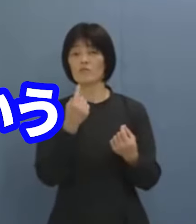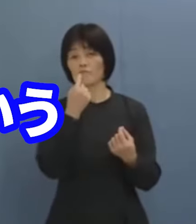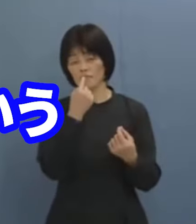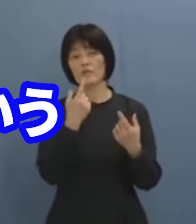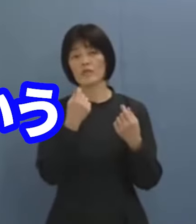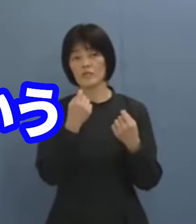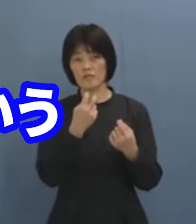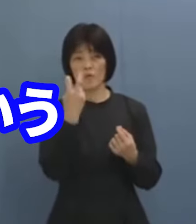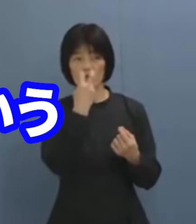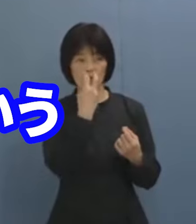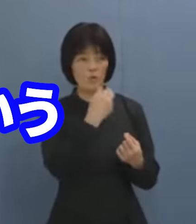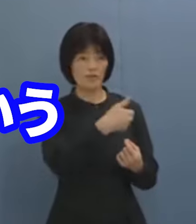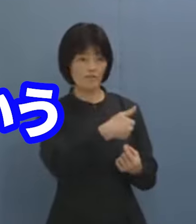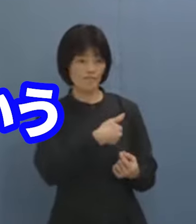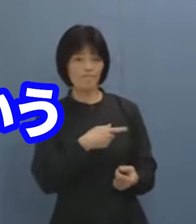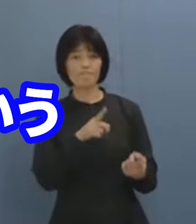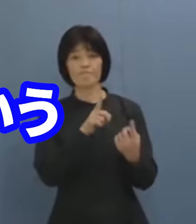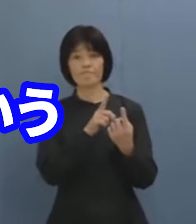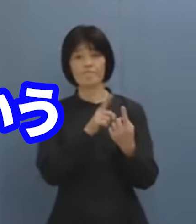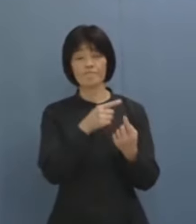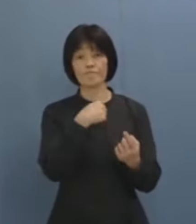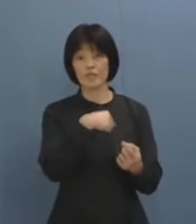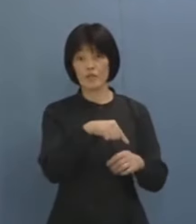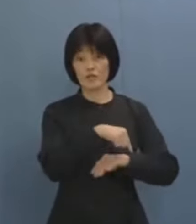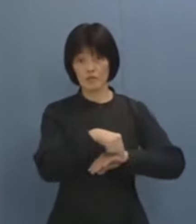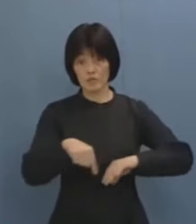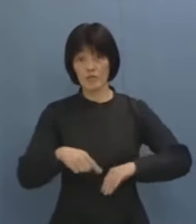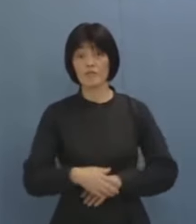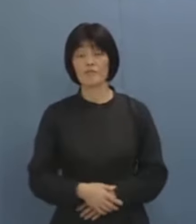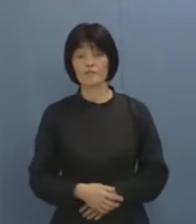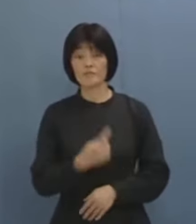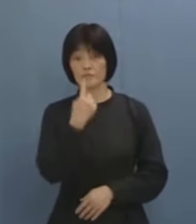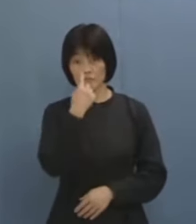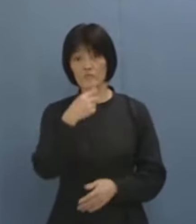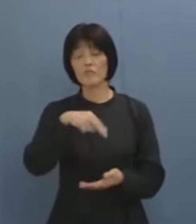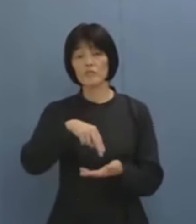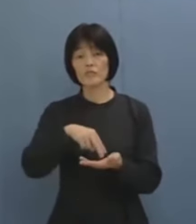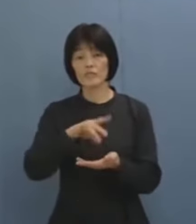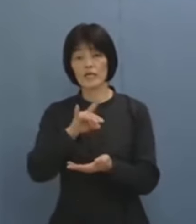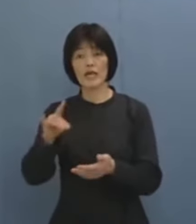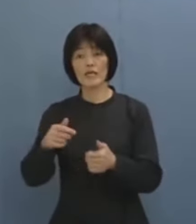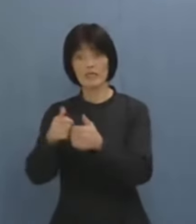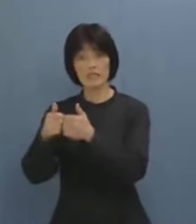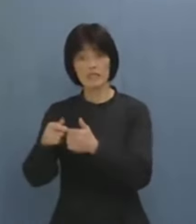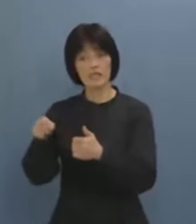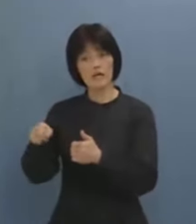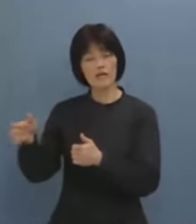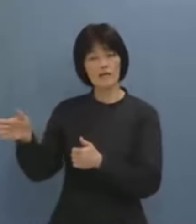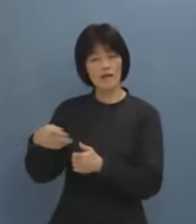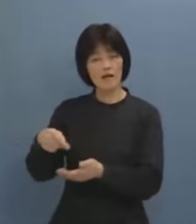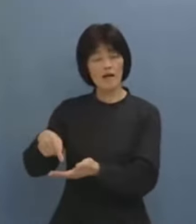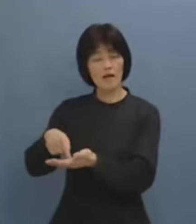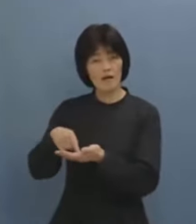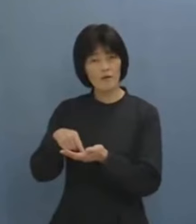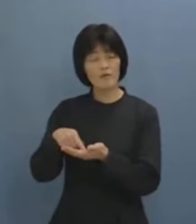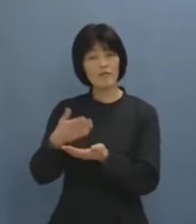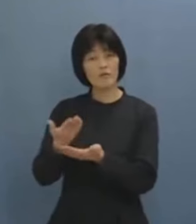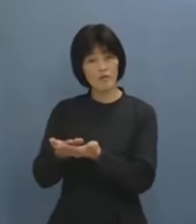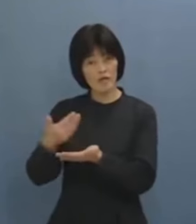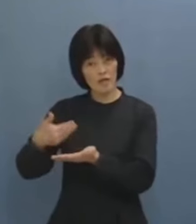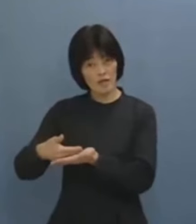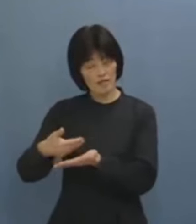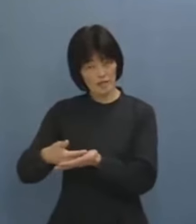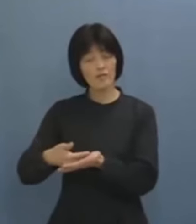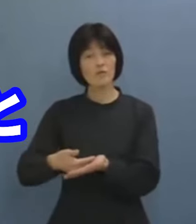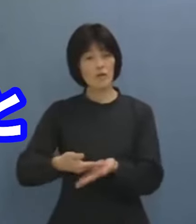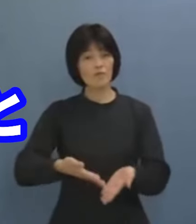対応していくということになりますので、まあ、私としてはやっぱりその議会側からご要請なり設置をされたいろんな